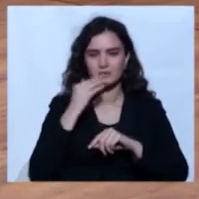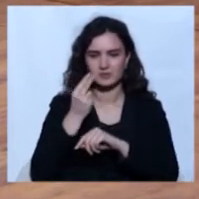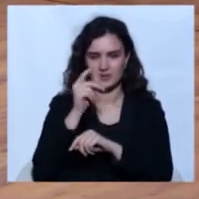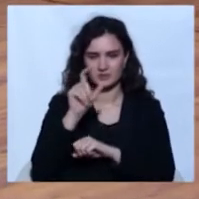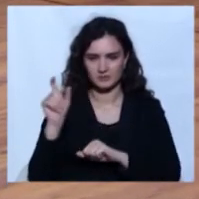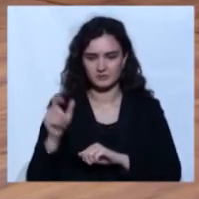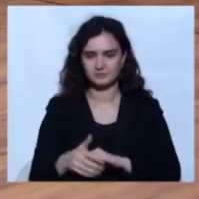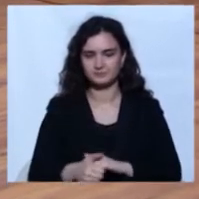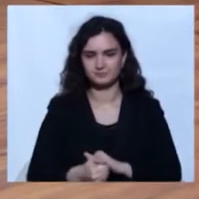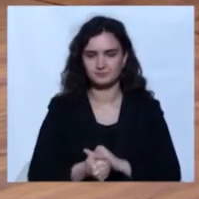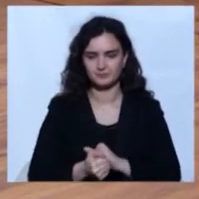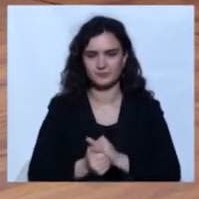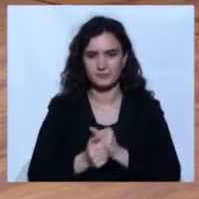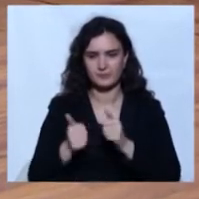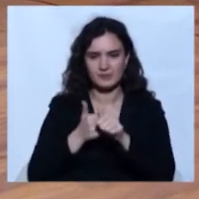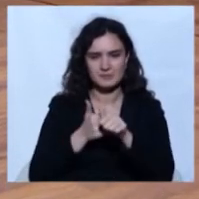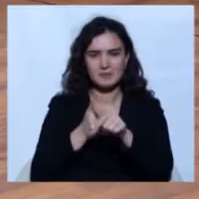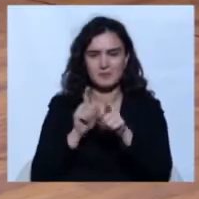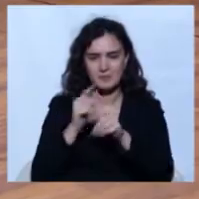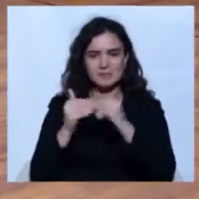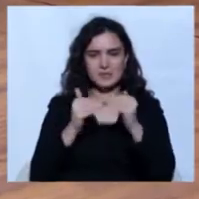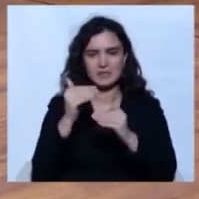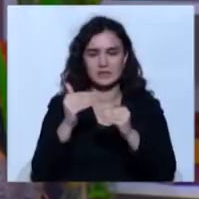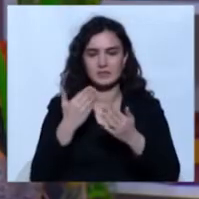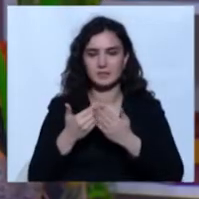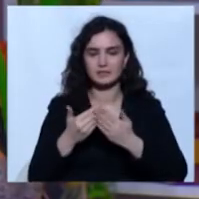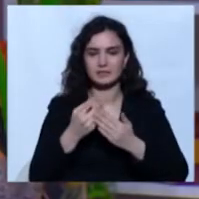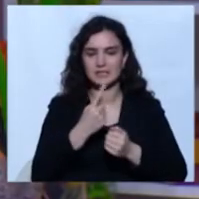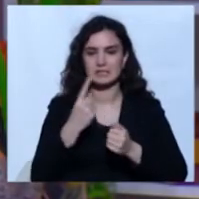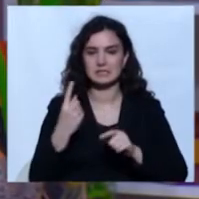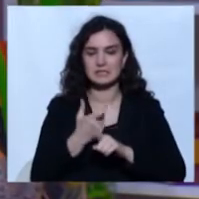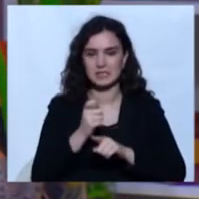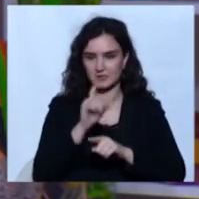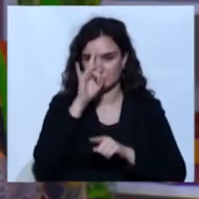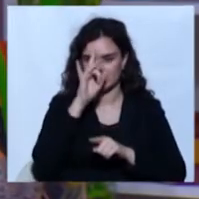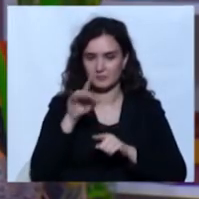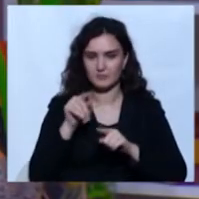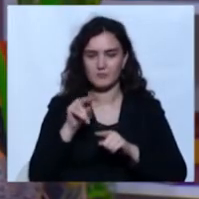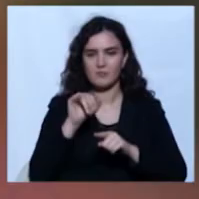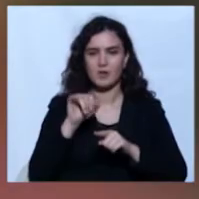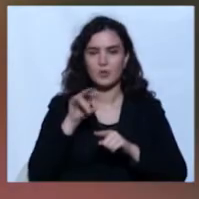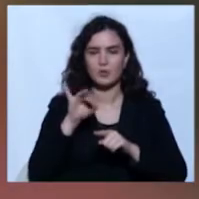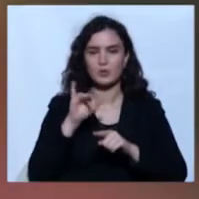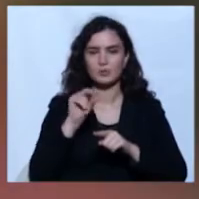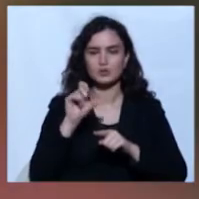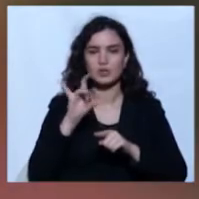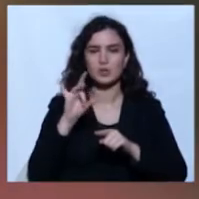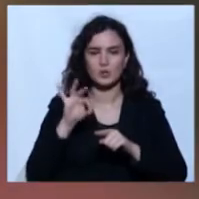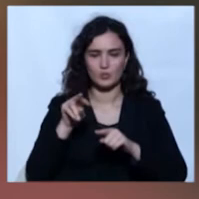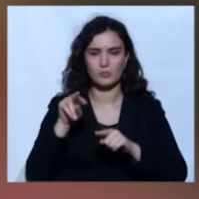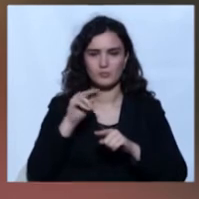ძალიან ბევრი მხატვარი მისდევდა პერსპექტივას. მაგალითად, ერთ-ერთი ძალიან ცნობილი პაოლო უჩელო ფერმწერი